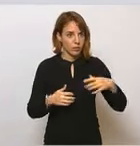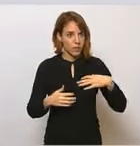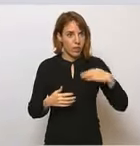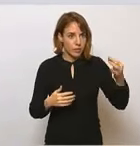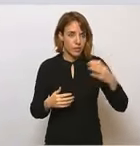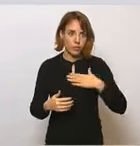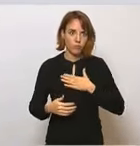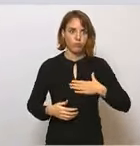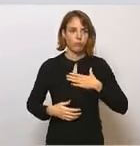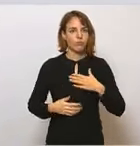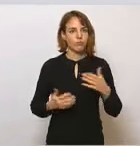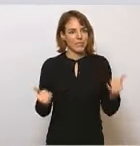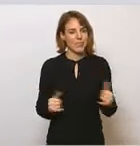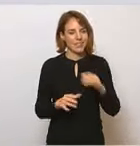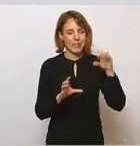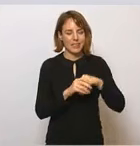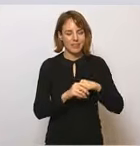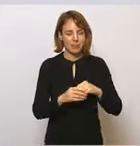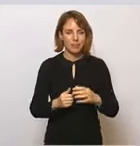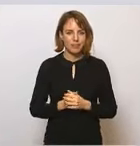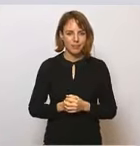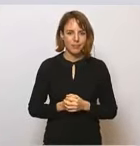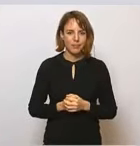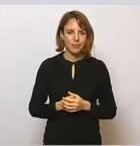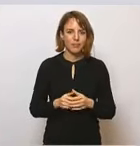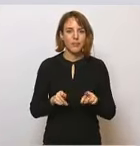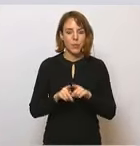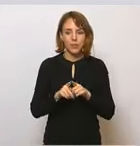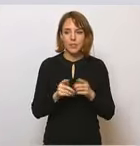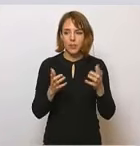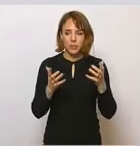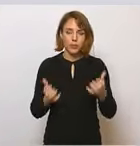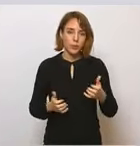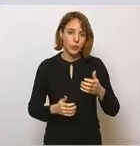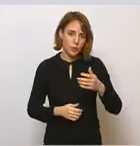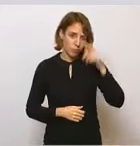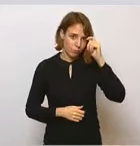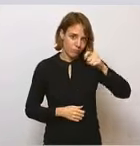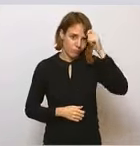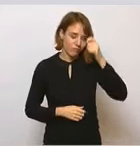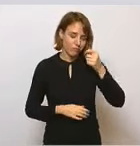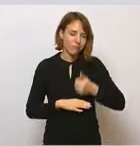ici. Et je veux remercier la présidence française du Conseil de l'Union